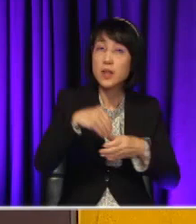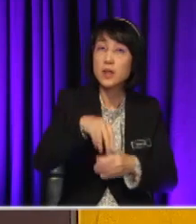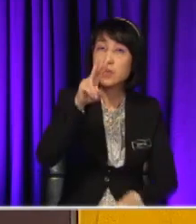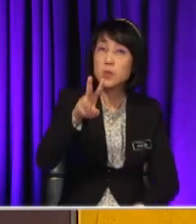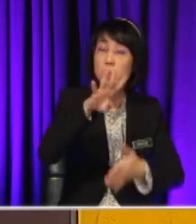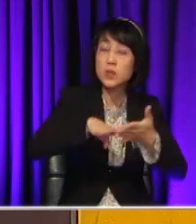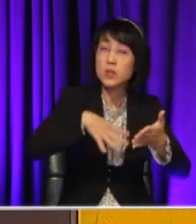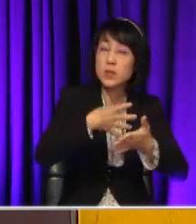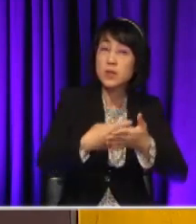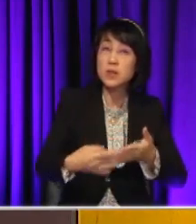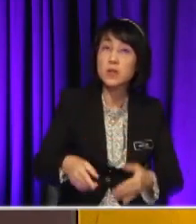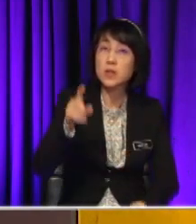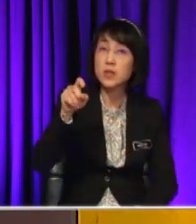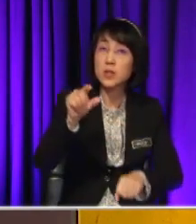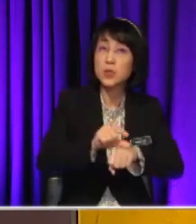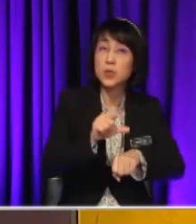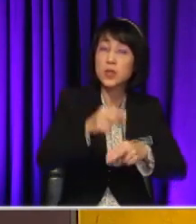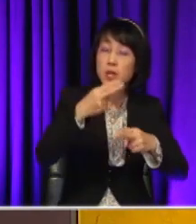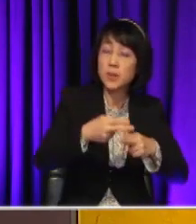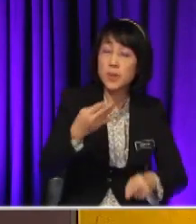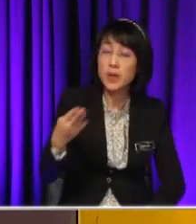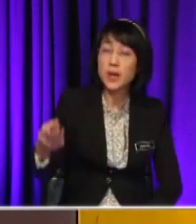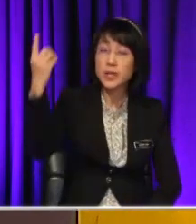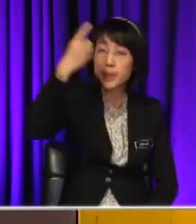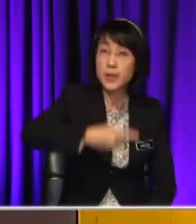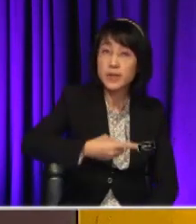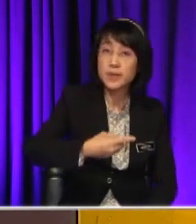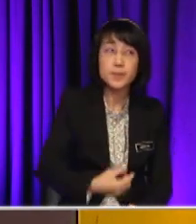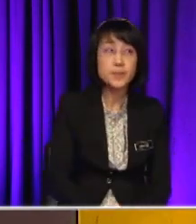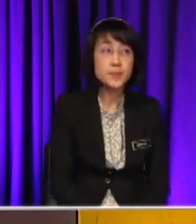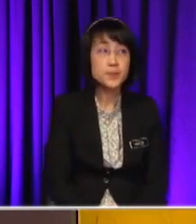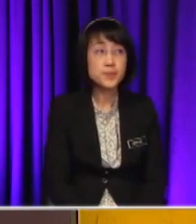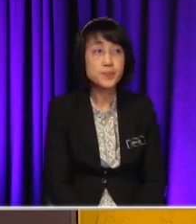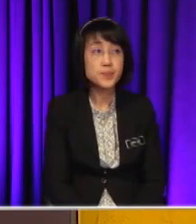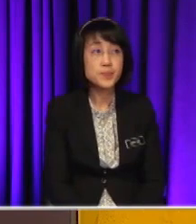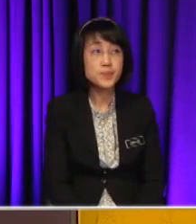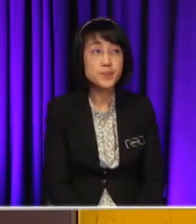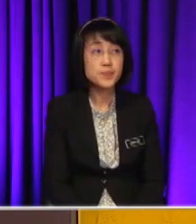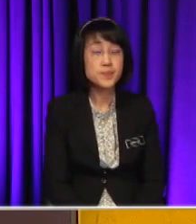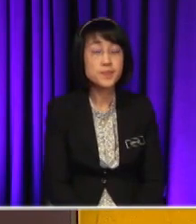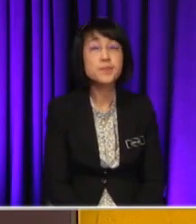kita kena guna-guna lah nama barang dihadapan supaya ini dan satu jadwal kita beli